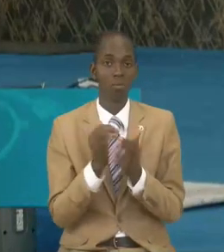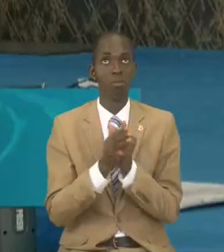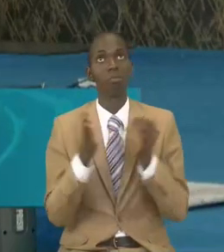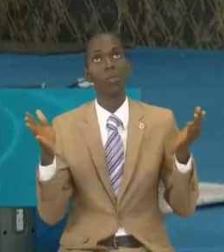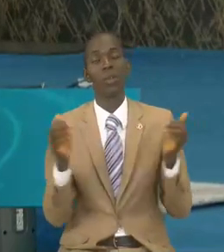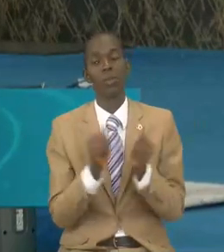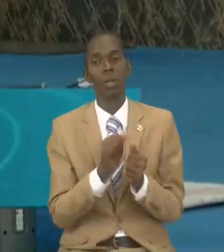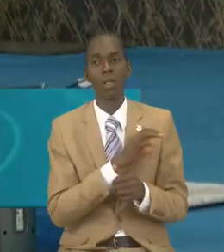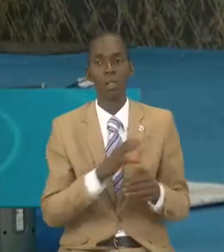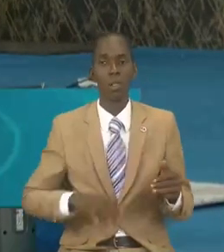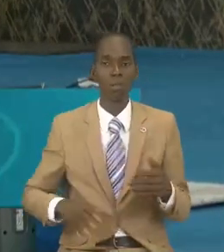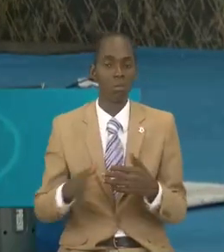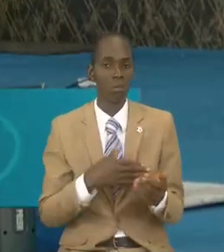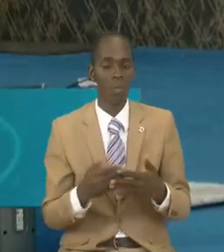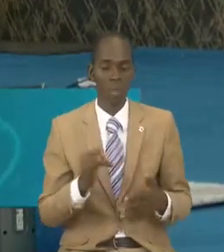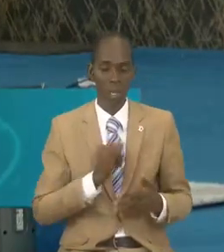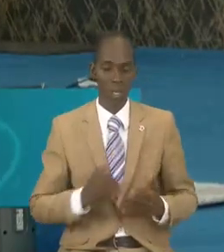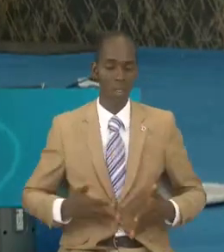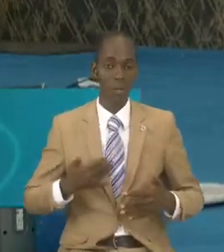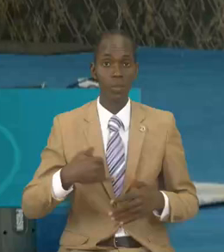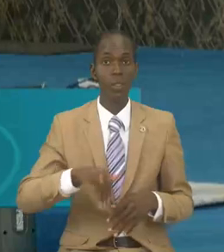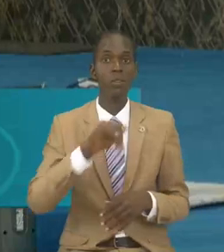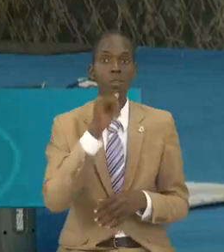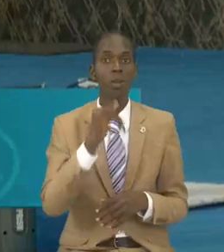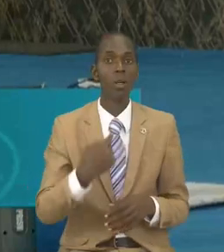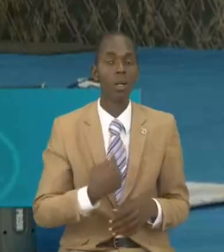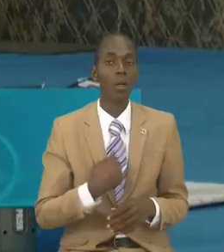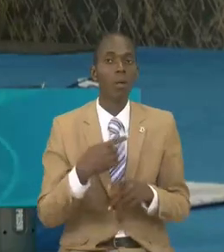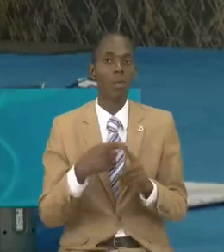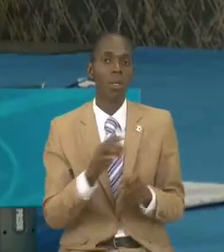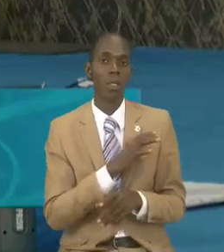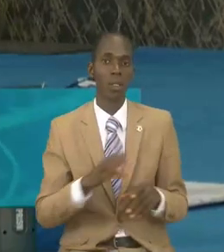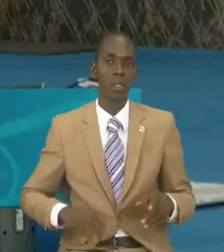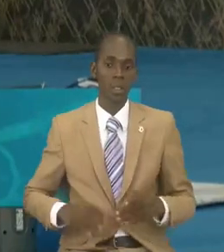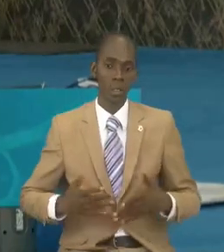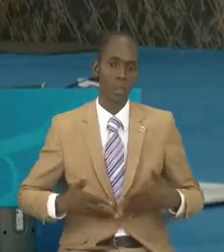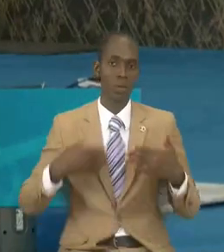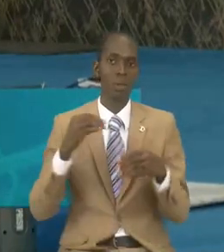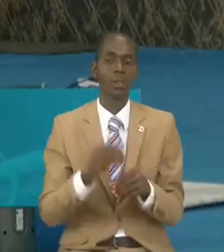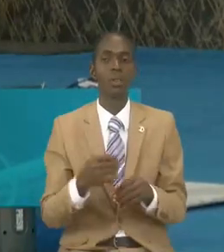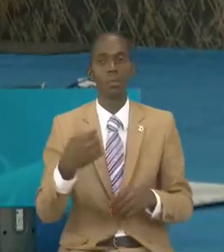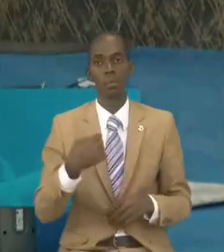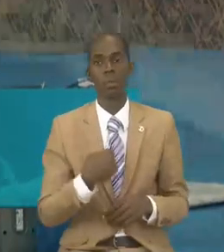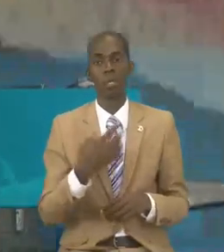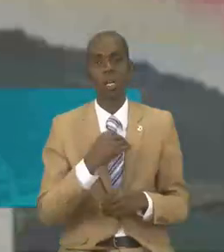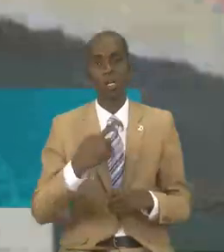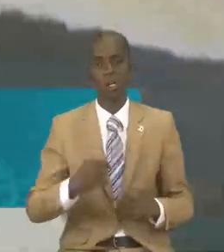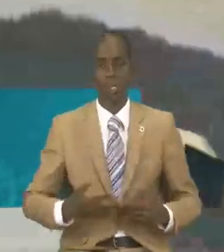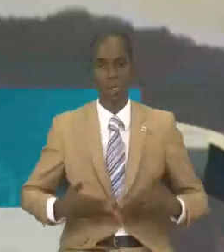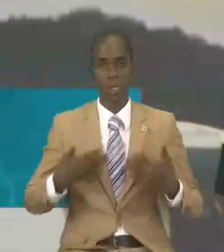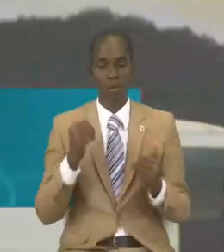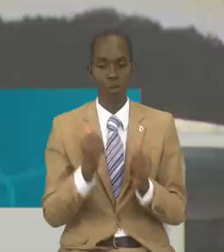vis, ce n'est plus moi qui vis. C'est Christ qui vit en moi. Et la vie que